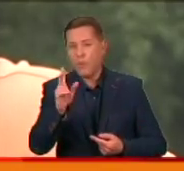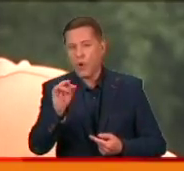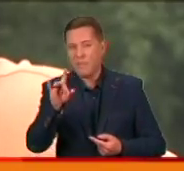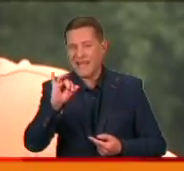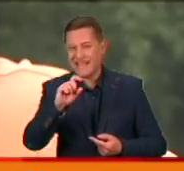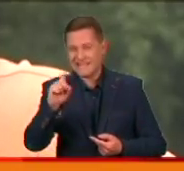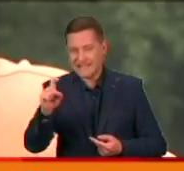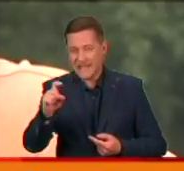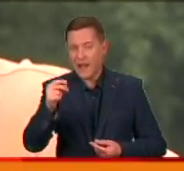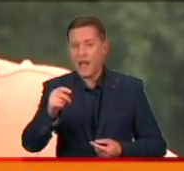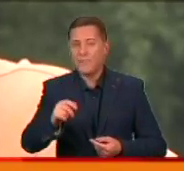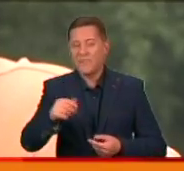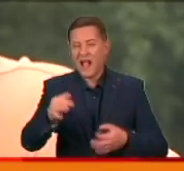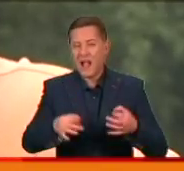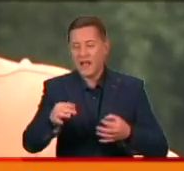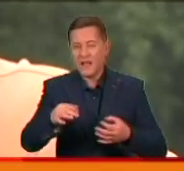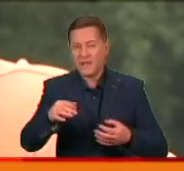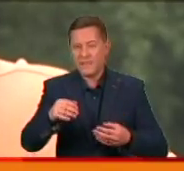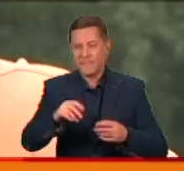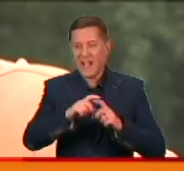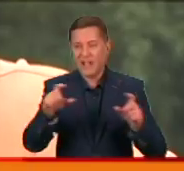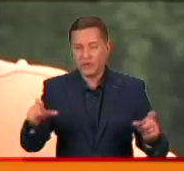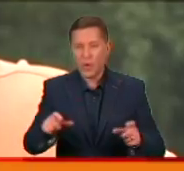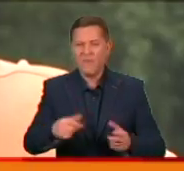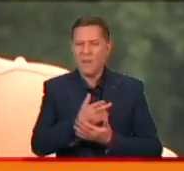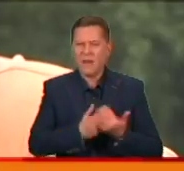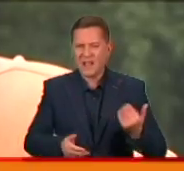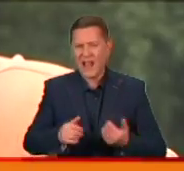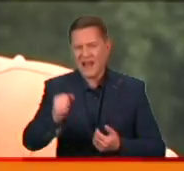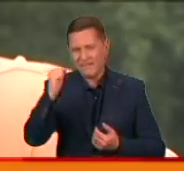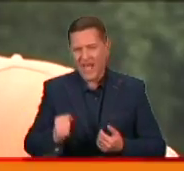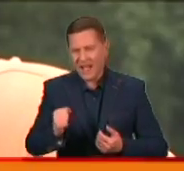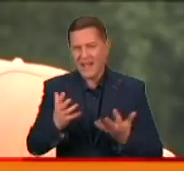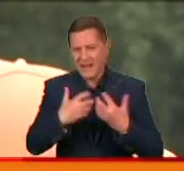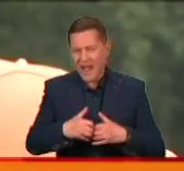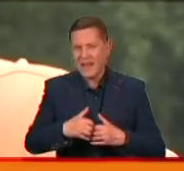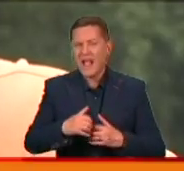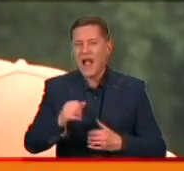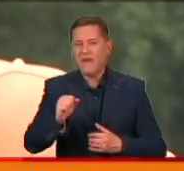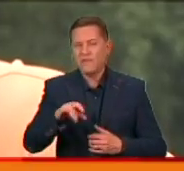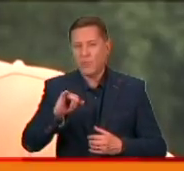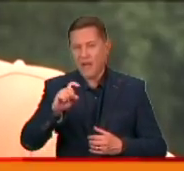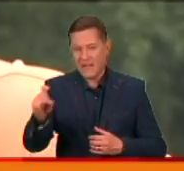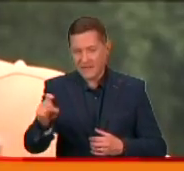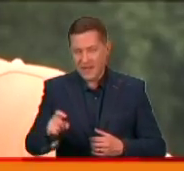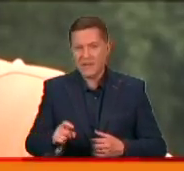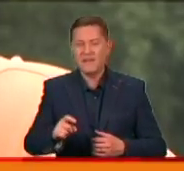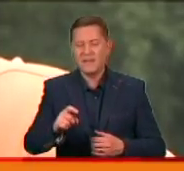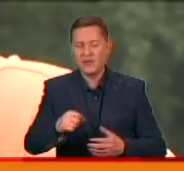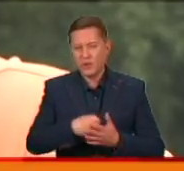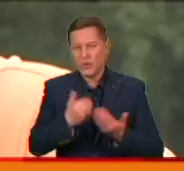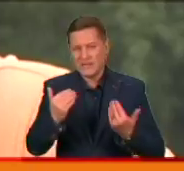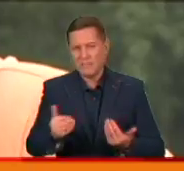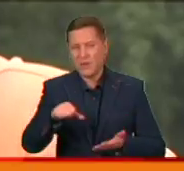які дуже багато в свій час програли на гральних автоматах. Ну, на жаль, до сих пір там висять. Ну, до сих